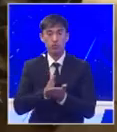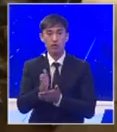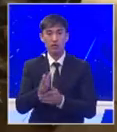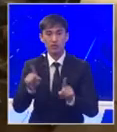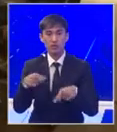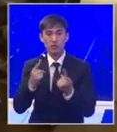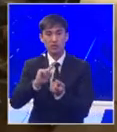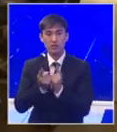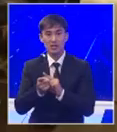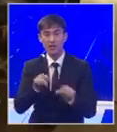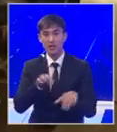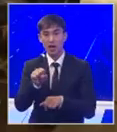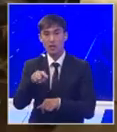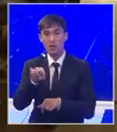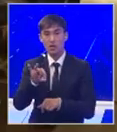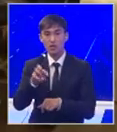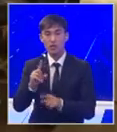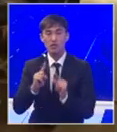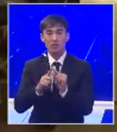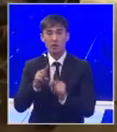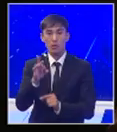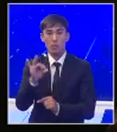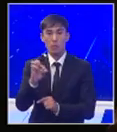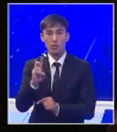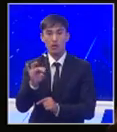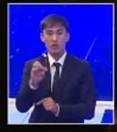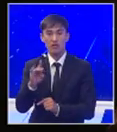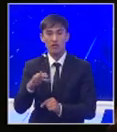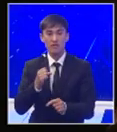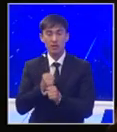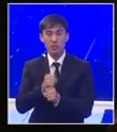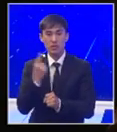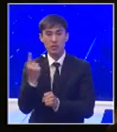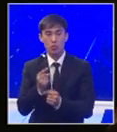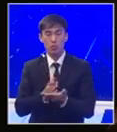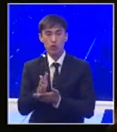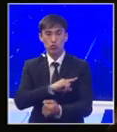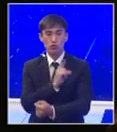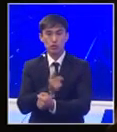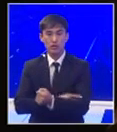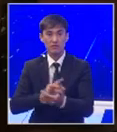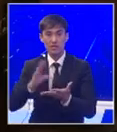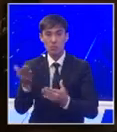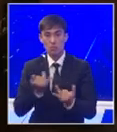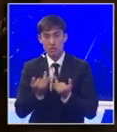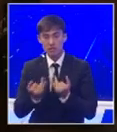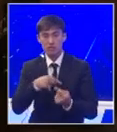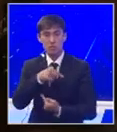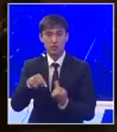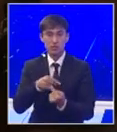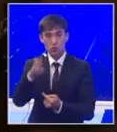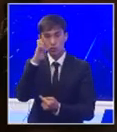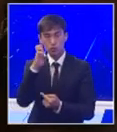деятельности Атамекен. По словам Раимбека Баталова, чтобы выработать единую политику, необходимо усилить взаимодействие бизнеса и